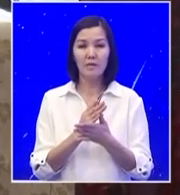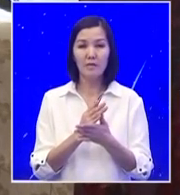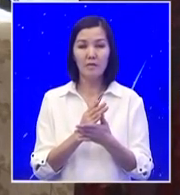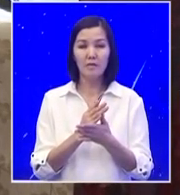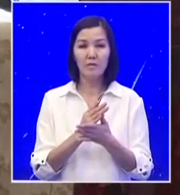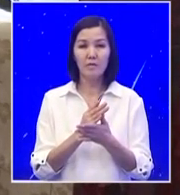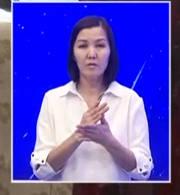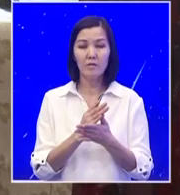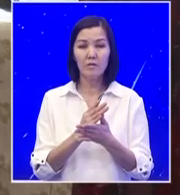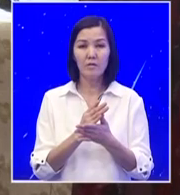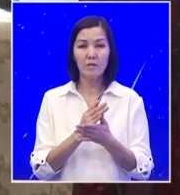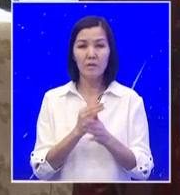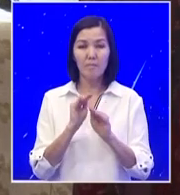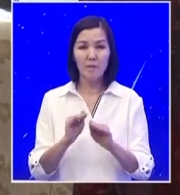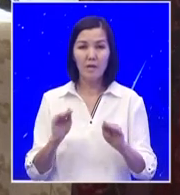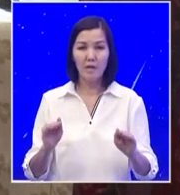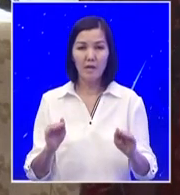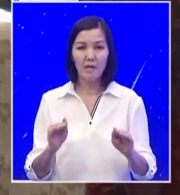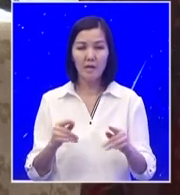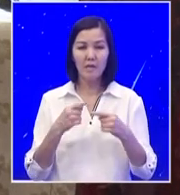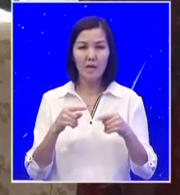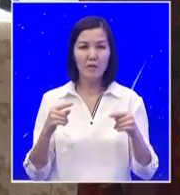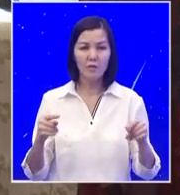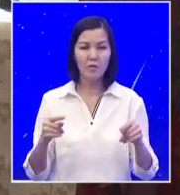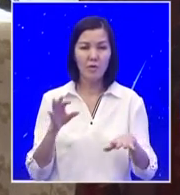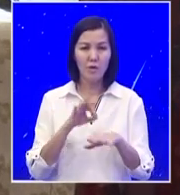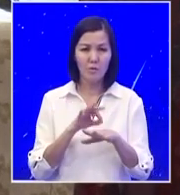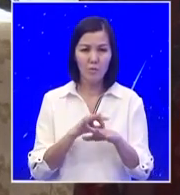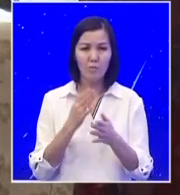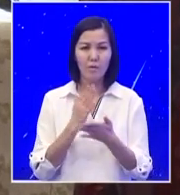де патология болды, неше де патология,